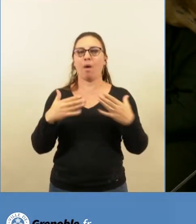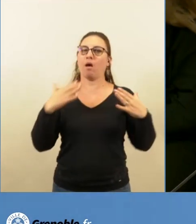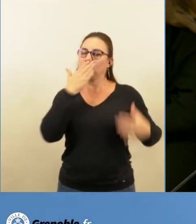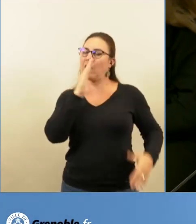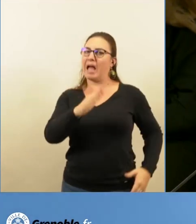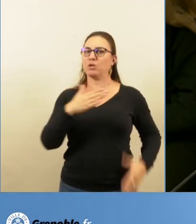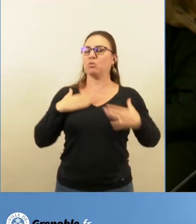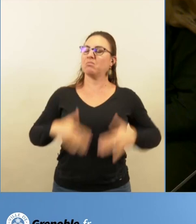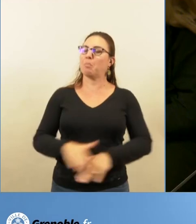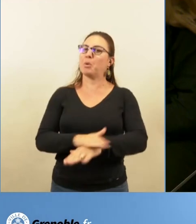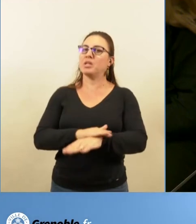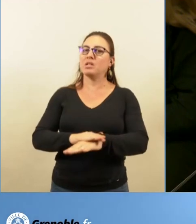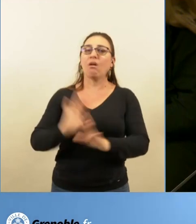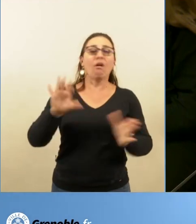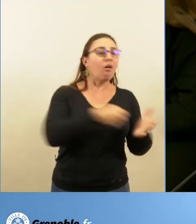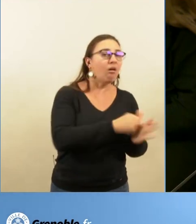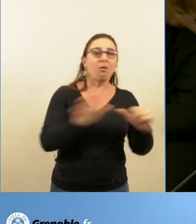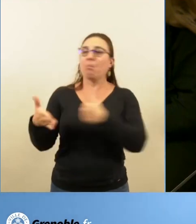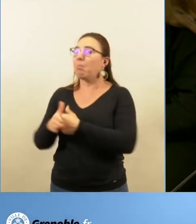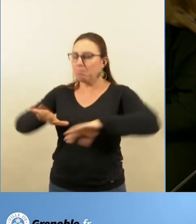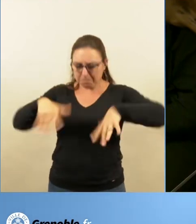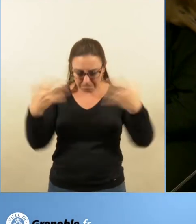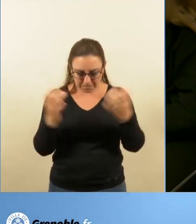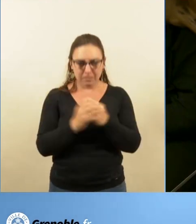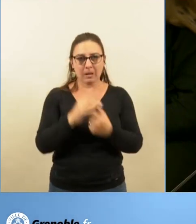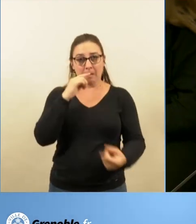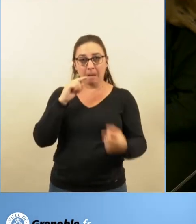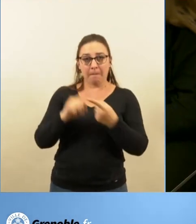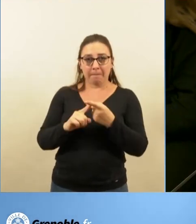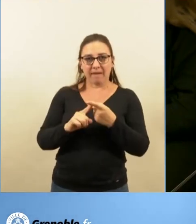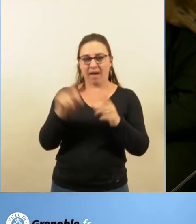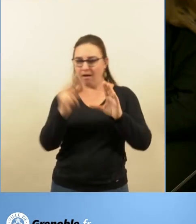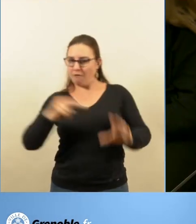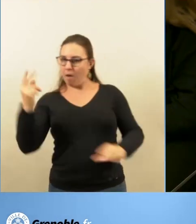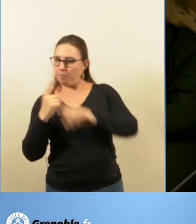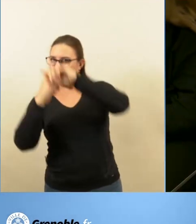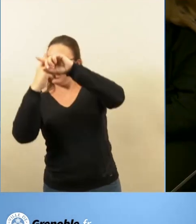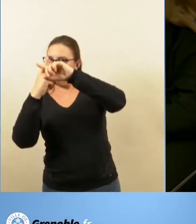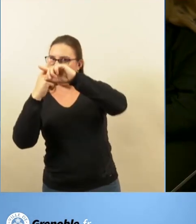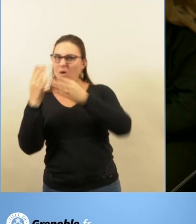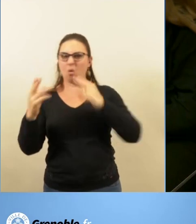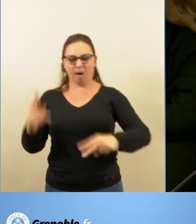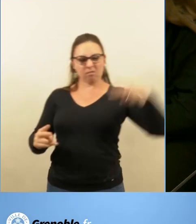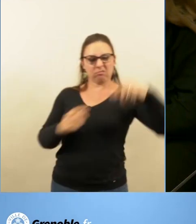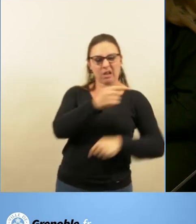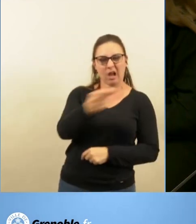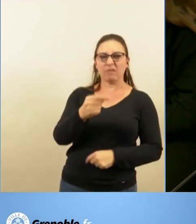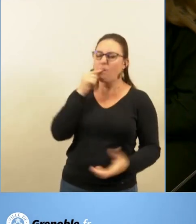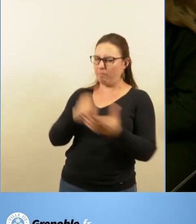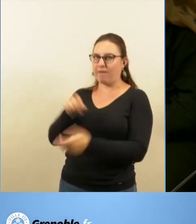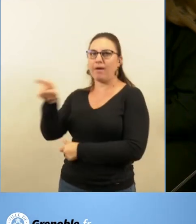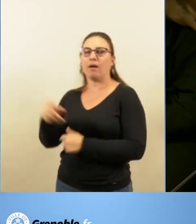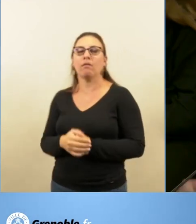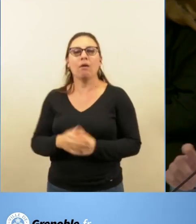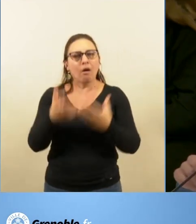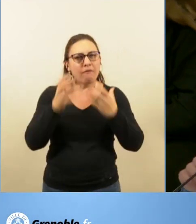quelle que soit les bancs de ce conseil nous nous préférons regarder le faire à moitié plein plutôt que celui à moitié vide c'est bien de pragmatisme